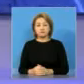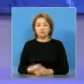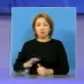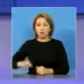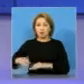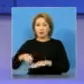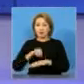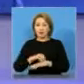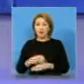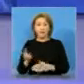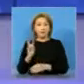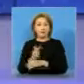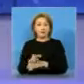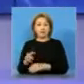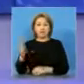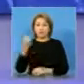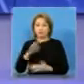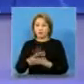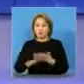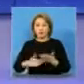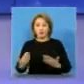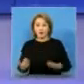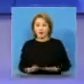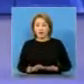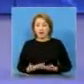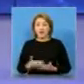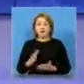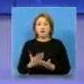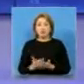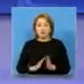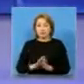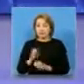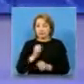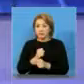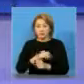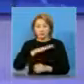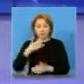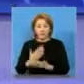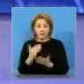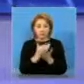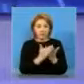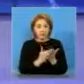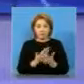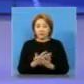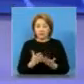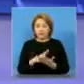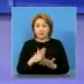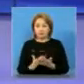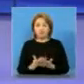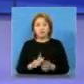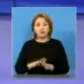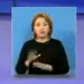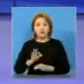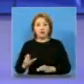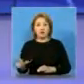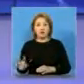Облыс әкімнің кезекті сапары Хромтау ауданында жалғасты. Өңірдегі өндіріс өлкеде толымды істер көп. Мемлекеттік бағдарлама арқылы бірқатар жоба жүзеге асып, халық